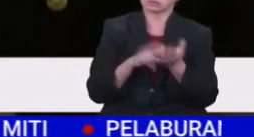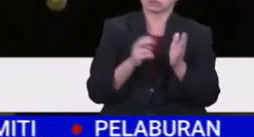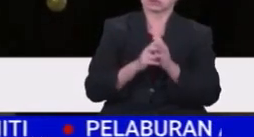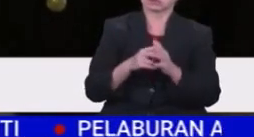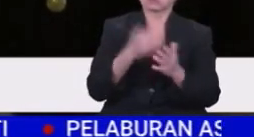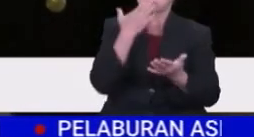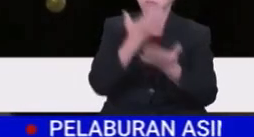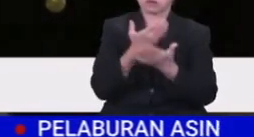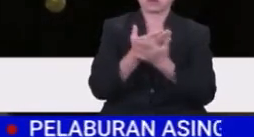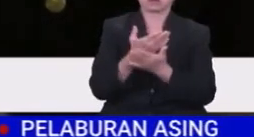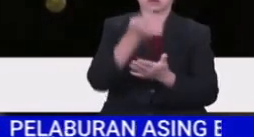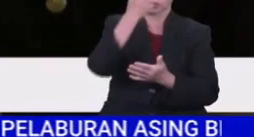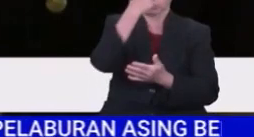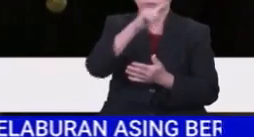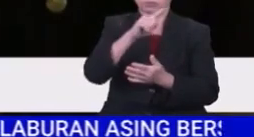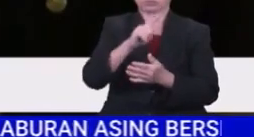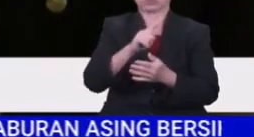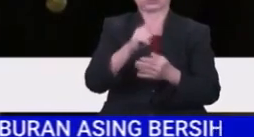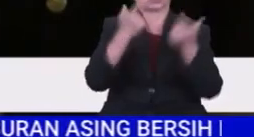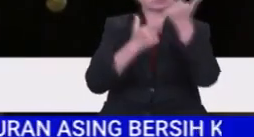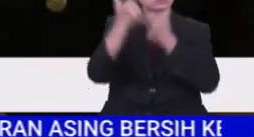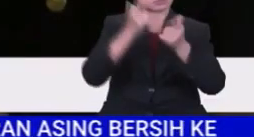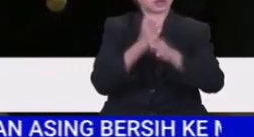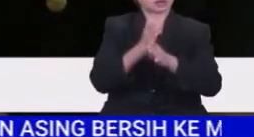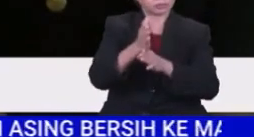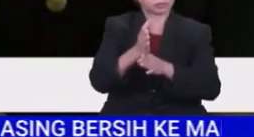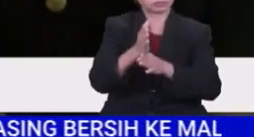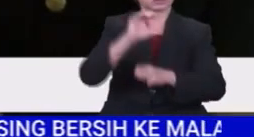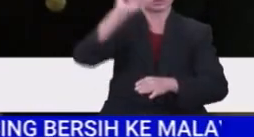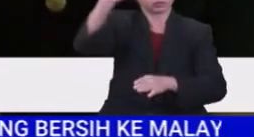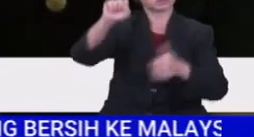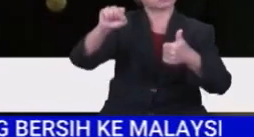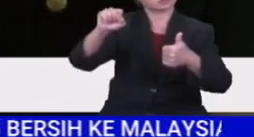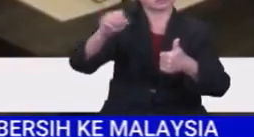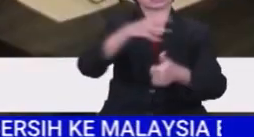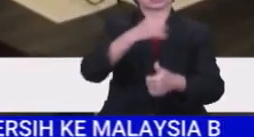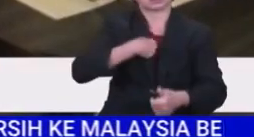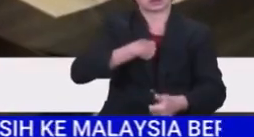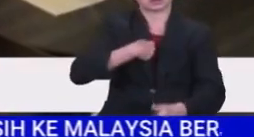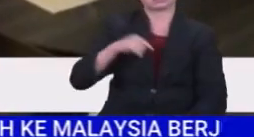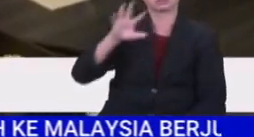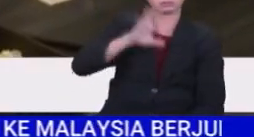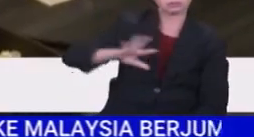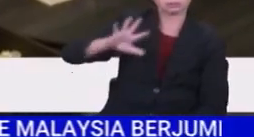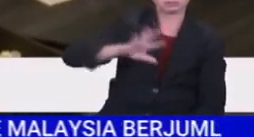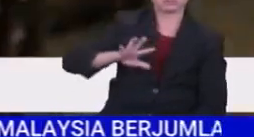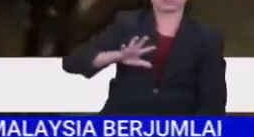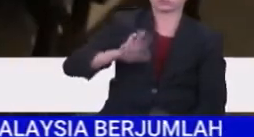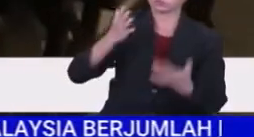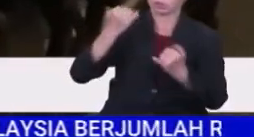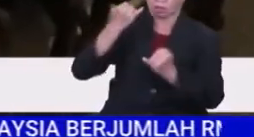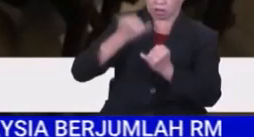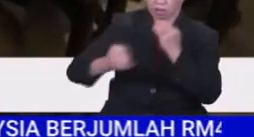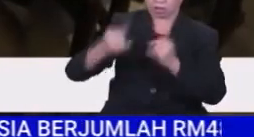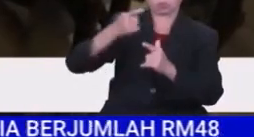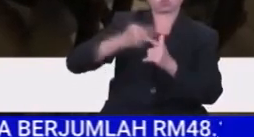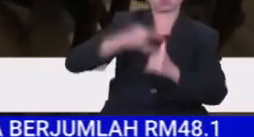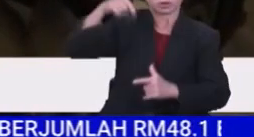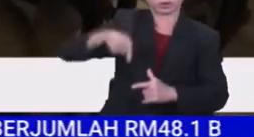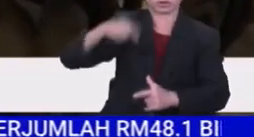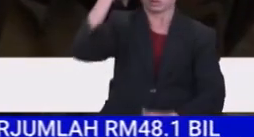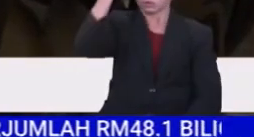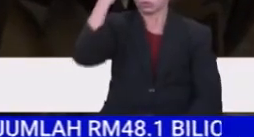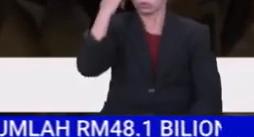petanda yang baiklah kepada sektor plancungan di negeri Sabah dan saya jangka kan pada Penghujung bulan ini